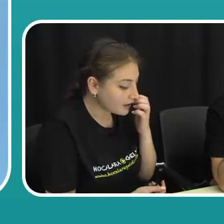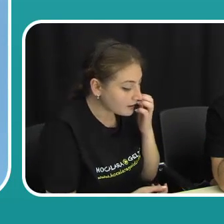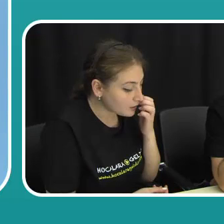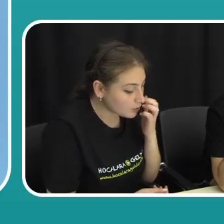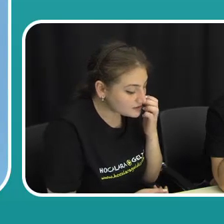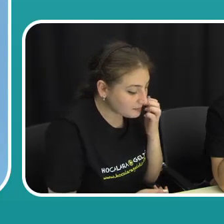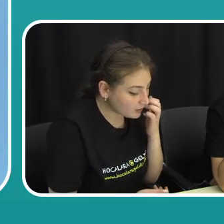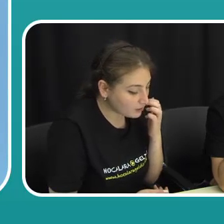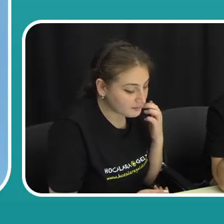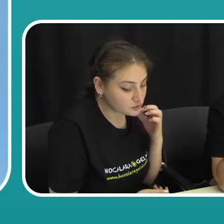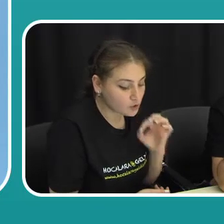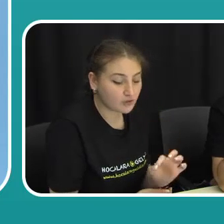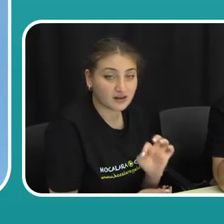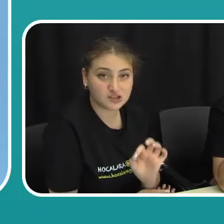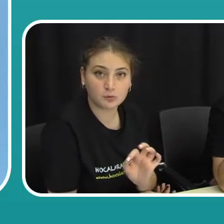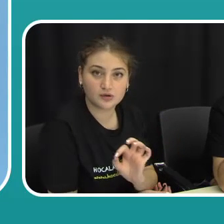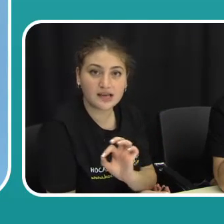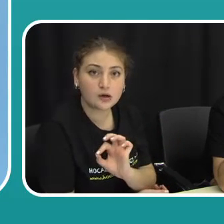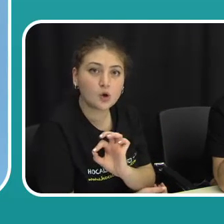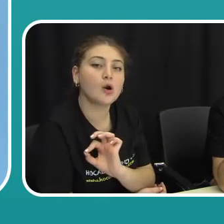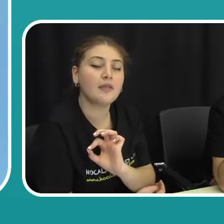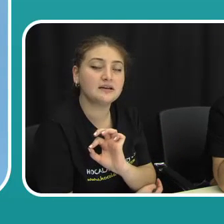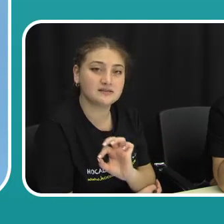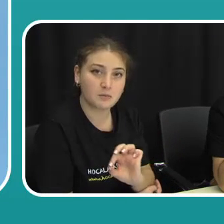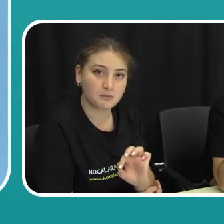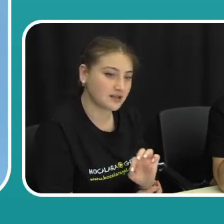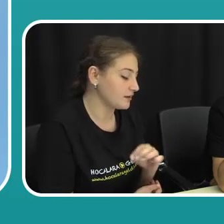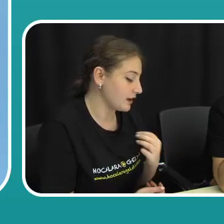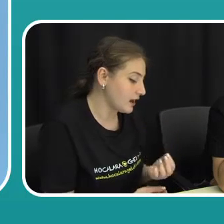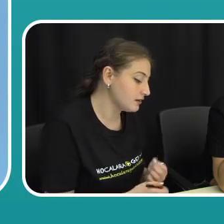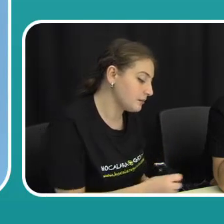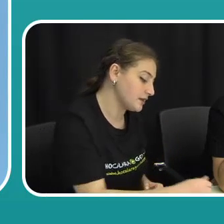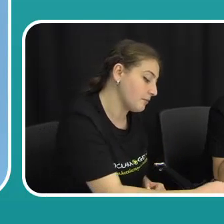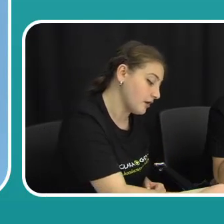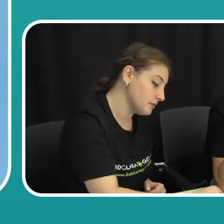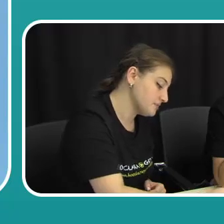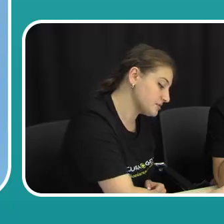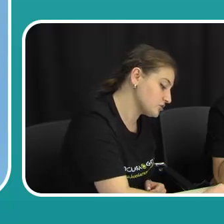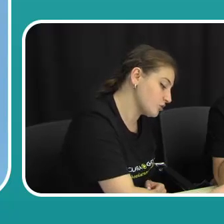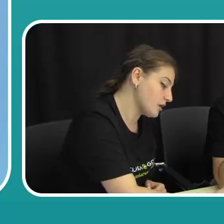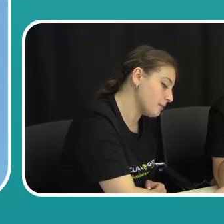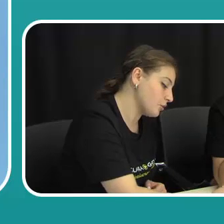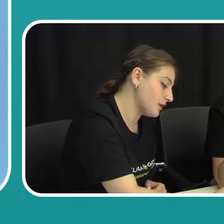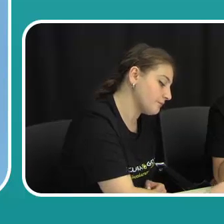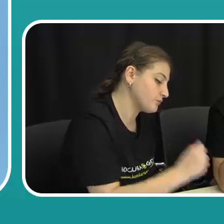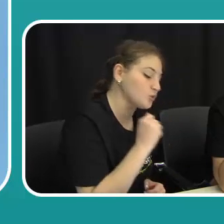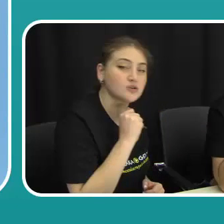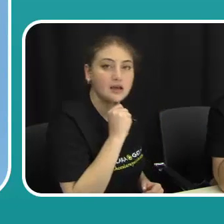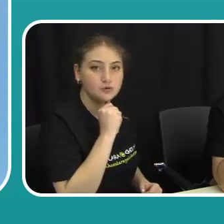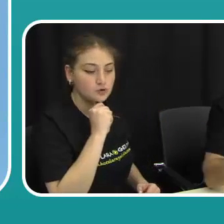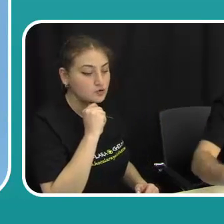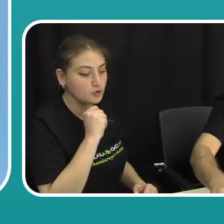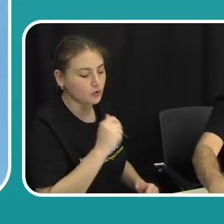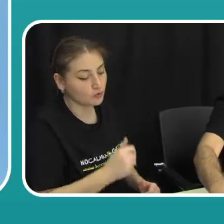oluyor gözlemin önemi son derece büyük diğer duy organlarının tamamından da yararlanılabilir ama bizim için önemli olan